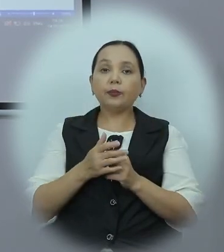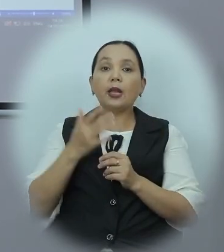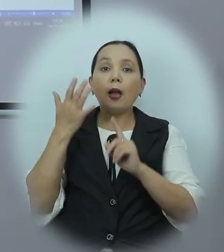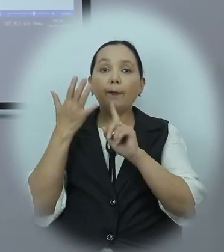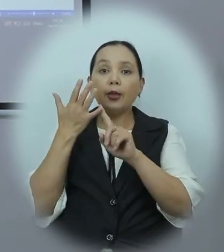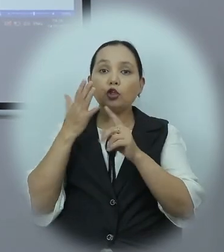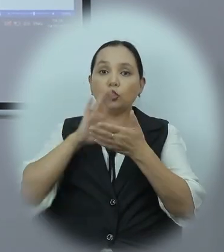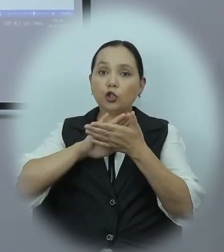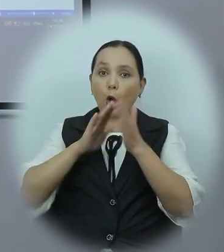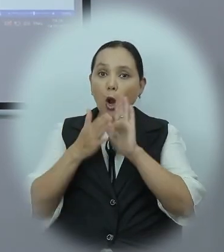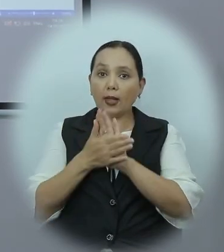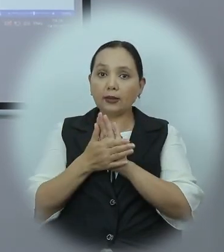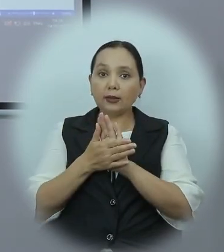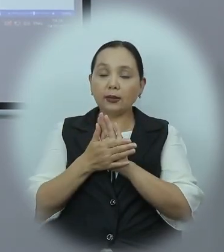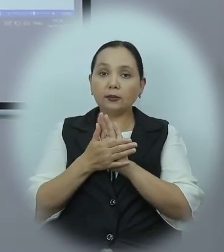5-chi holatda